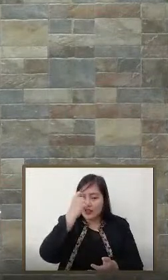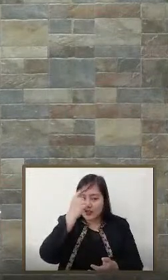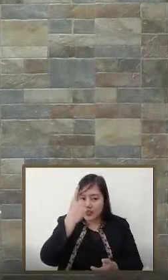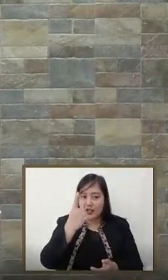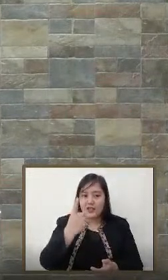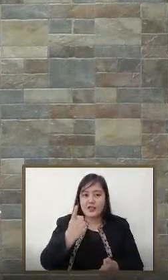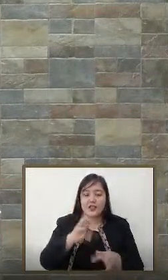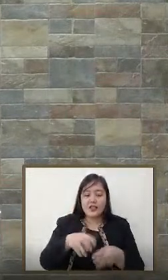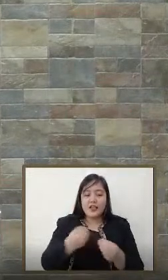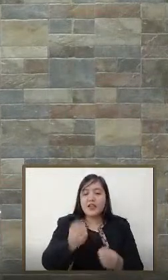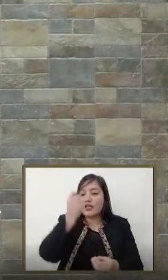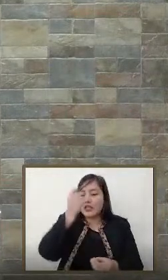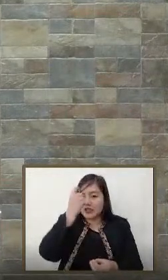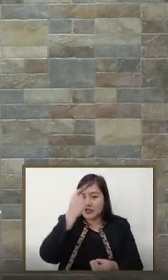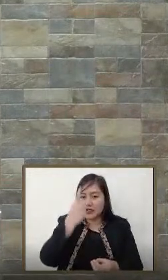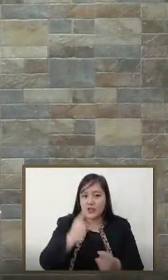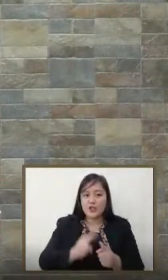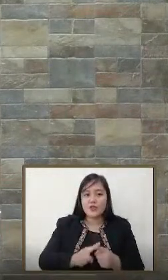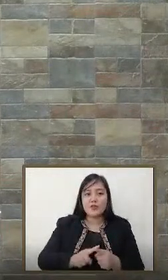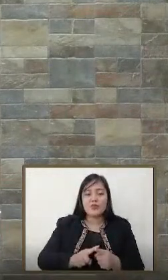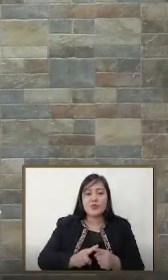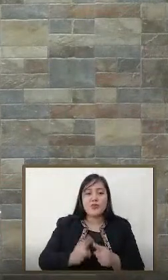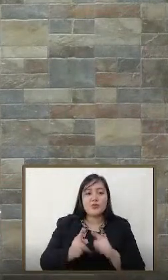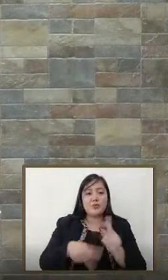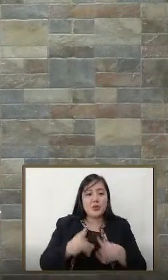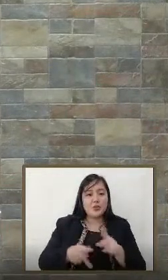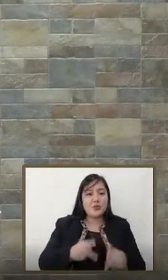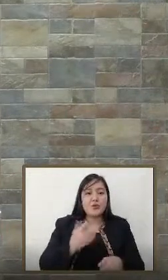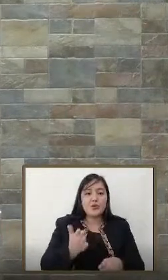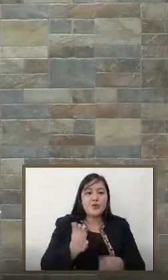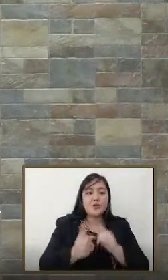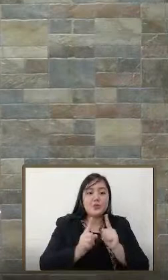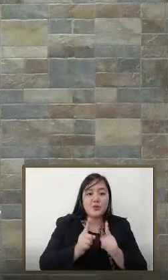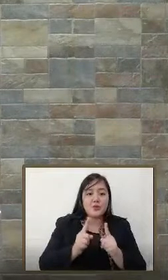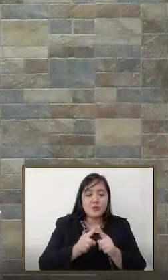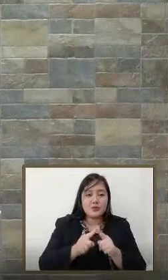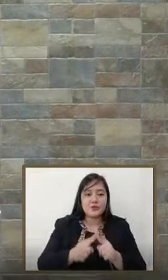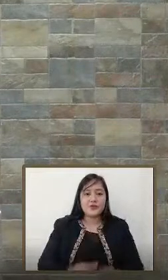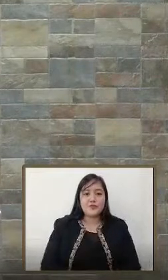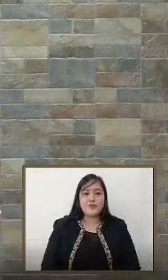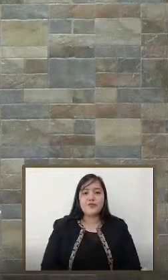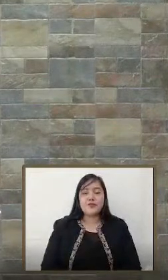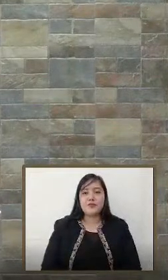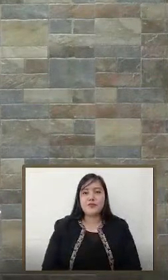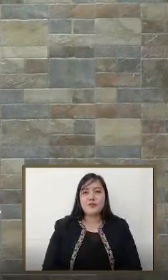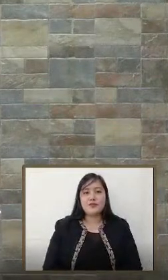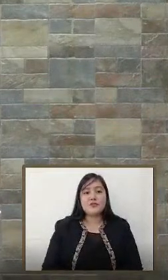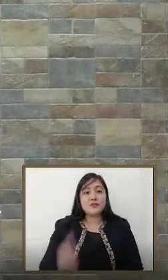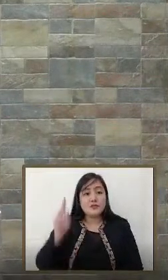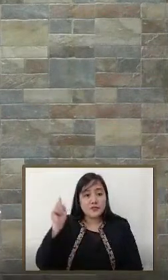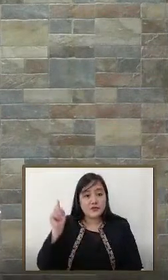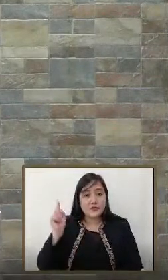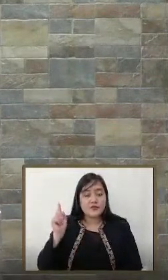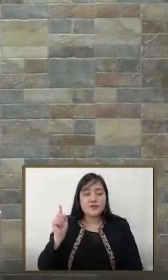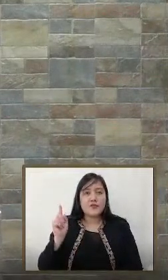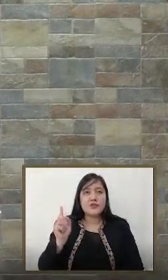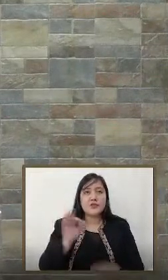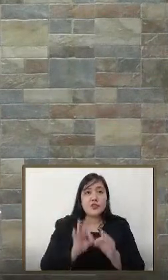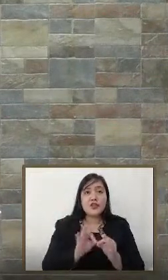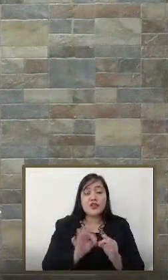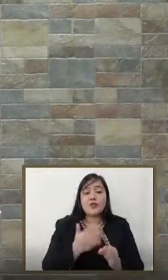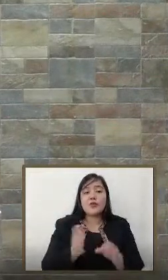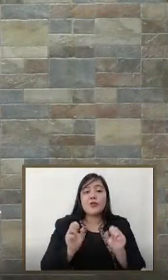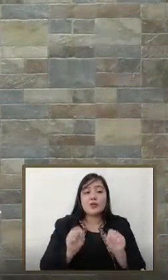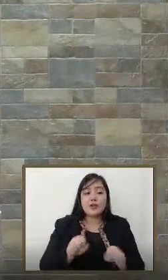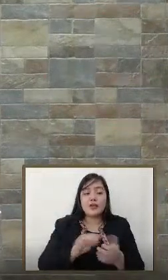What's wrong, kapatid? Nasabihin natin na mas mababa yung kaalaman natin doon sa nagsasalita. Now, if you can learn